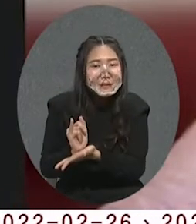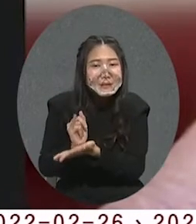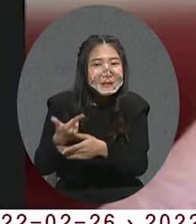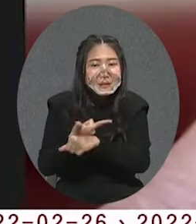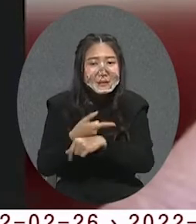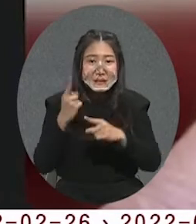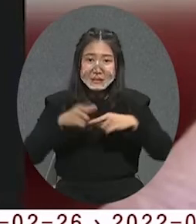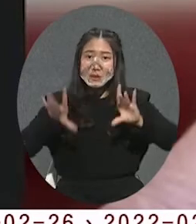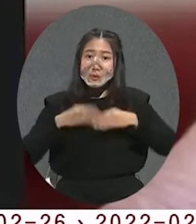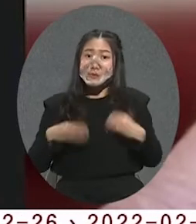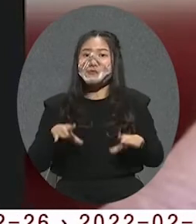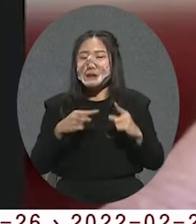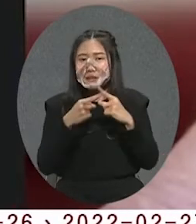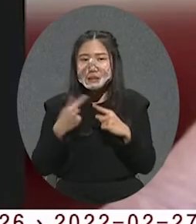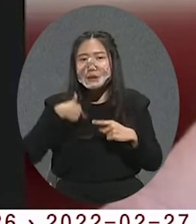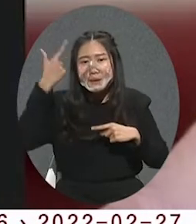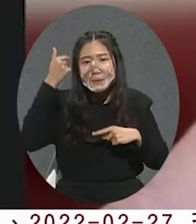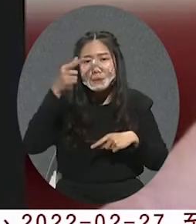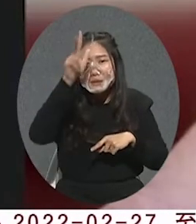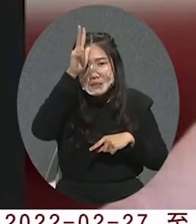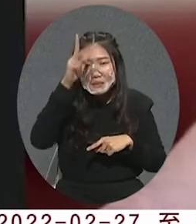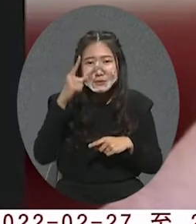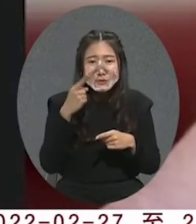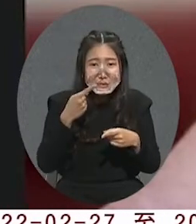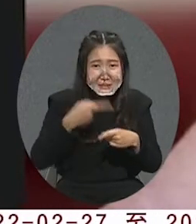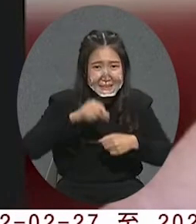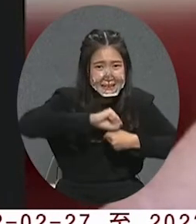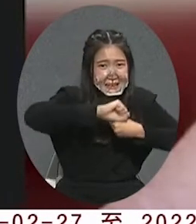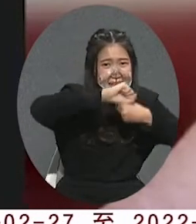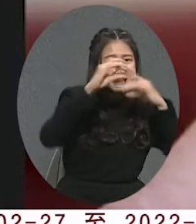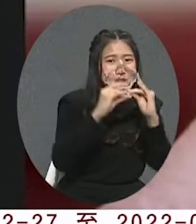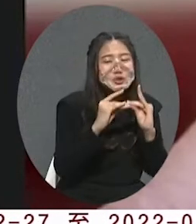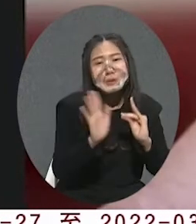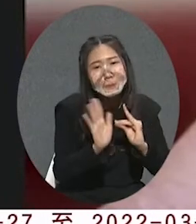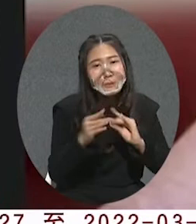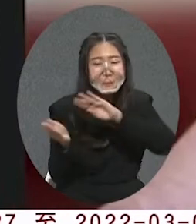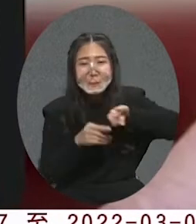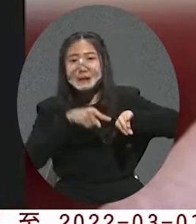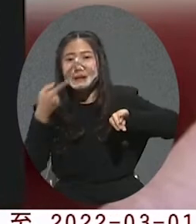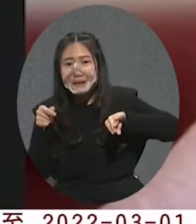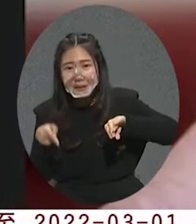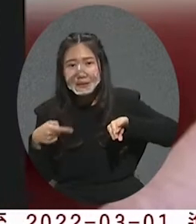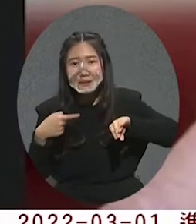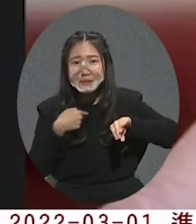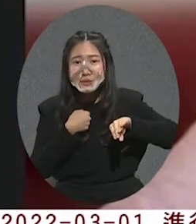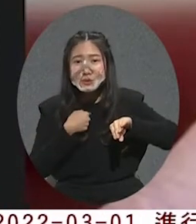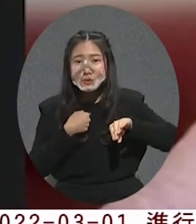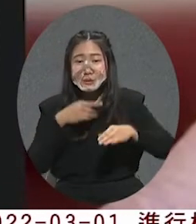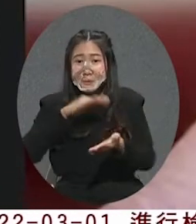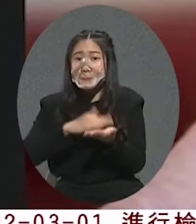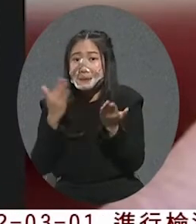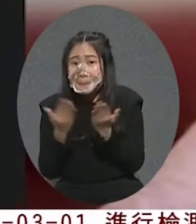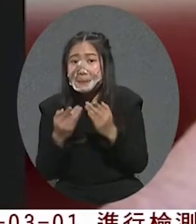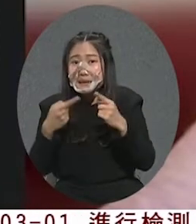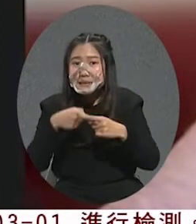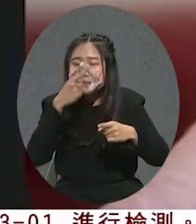經康復嘅人士咧，我都希望政府唔好淨係一方面咧就係加建啲病床，另一方面咧就係要將啲確診咗